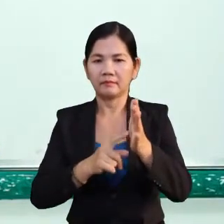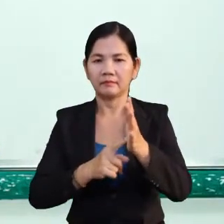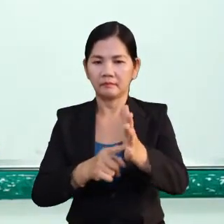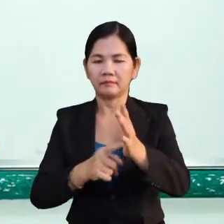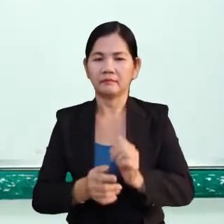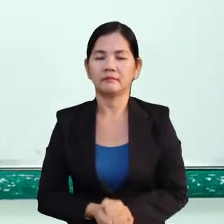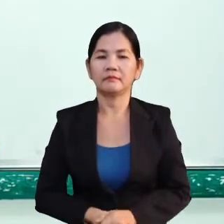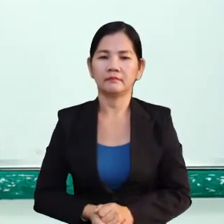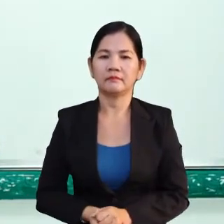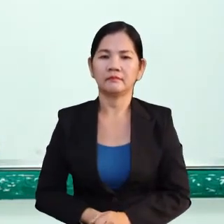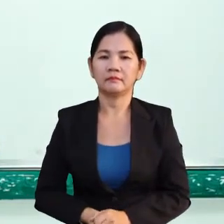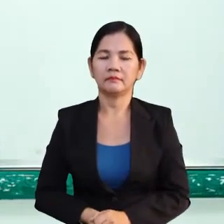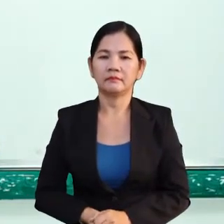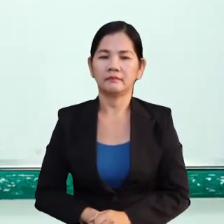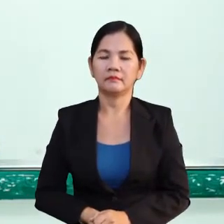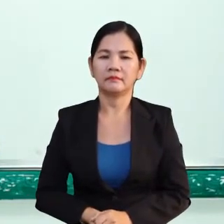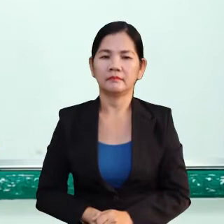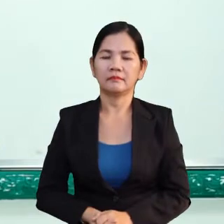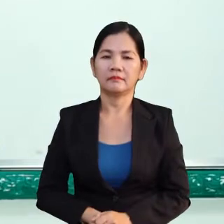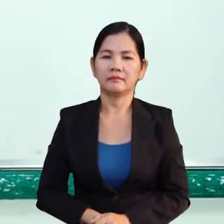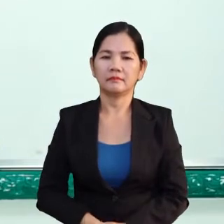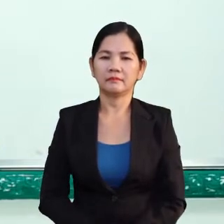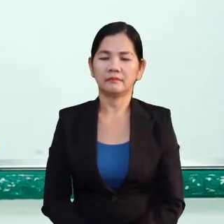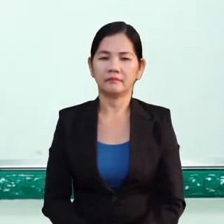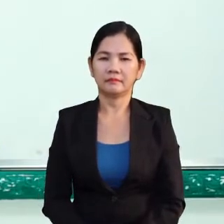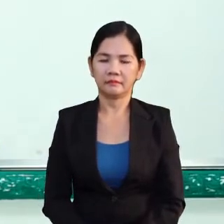ចាបន្តទៀត